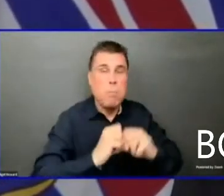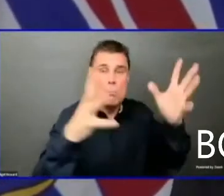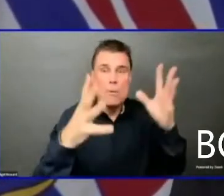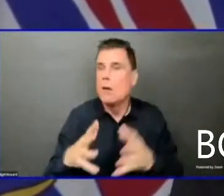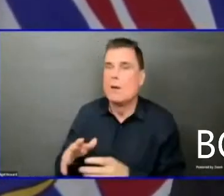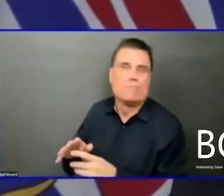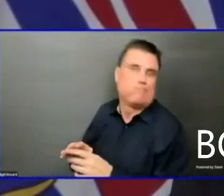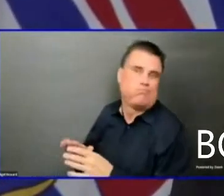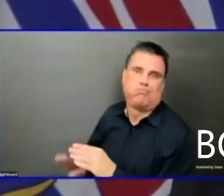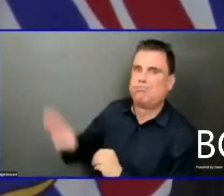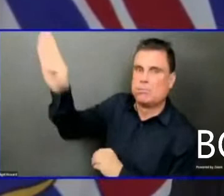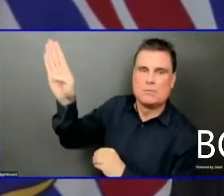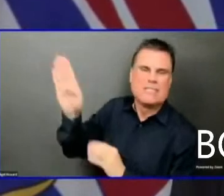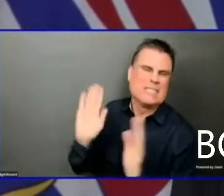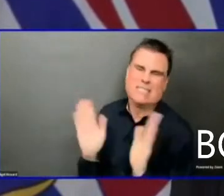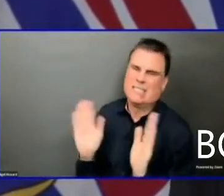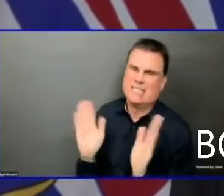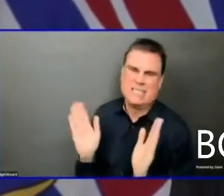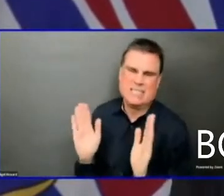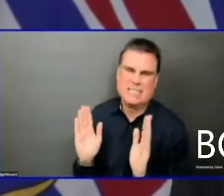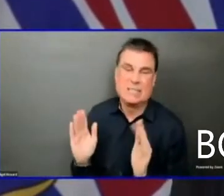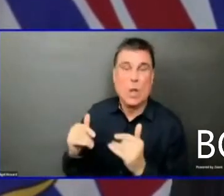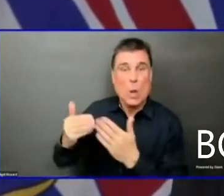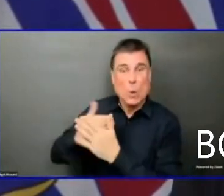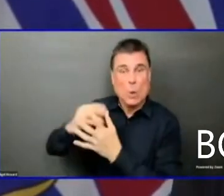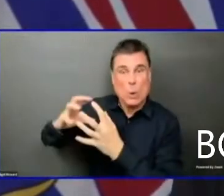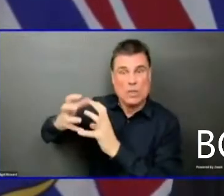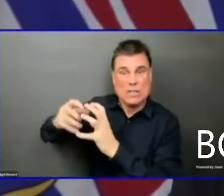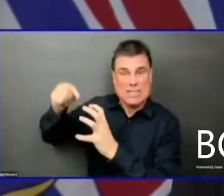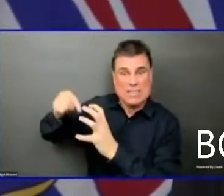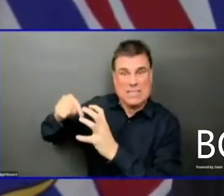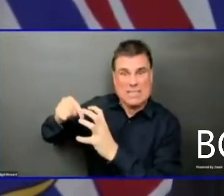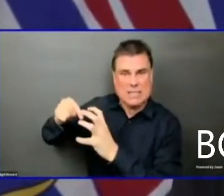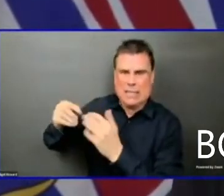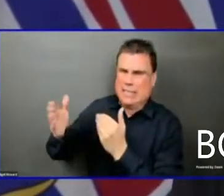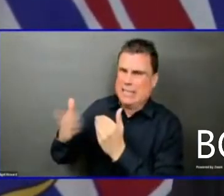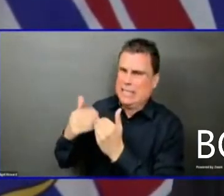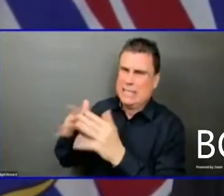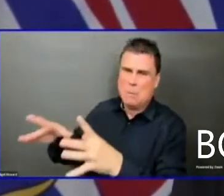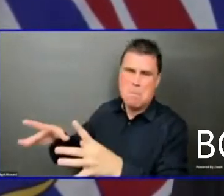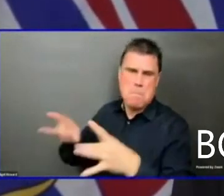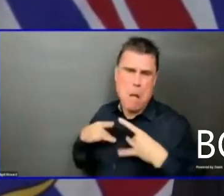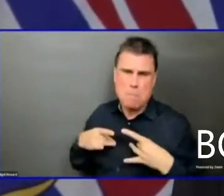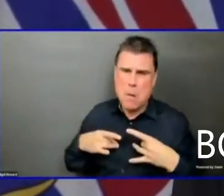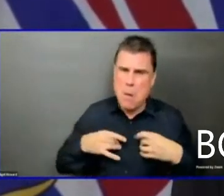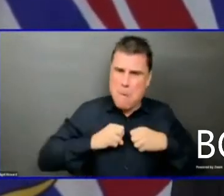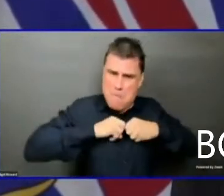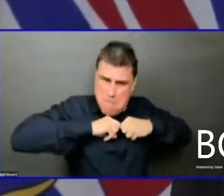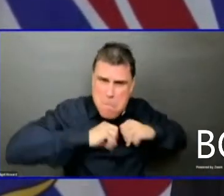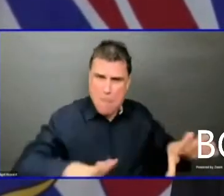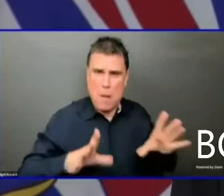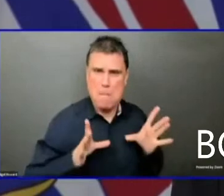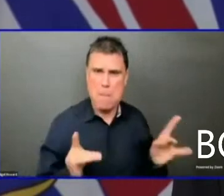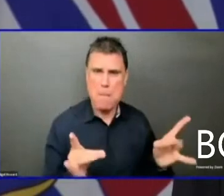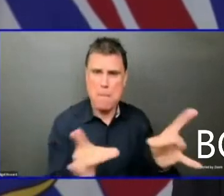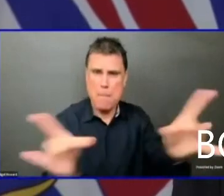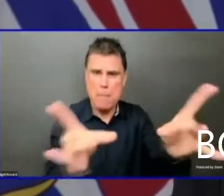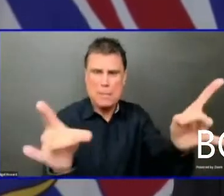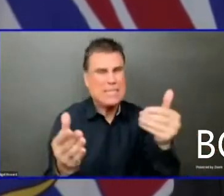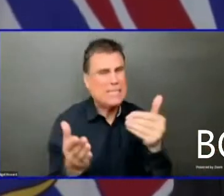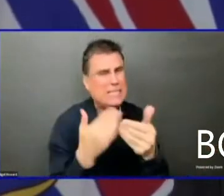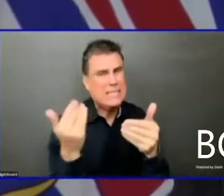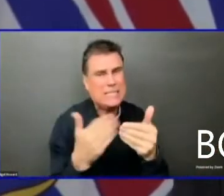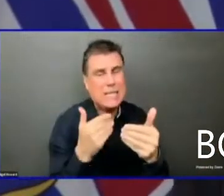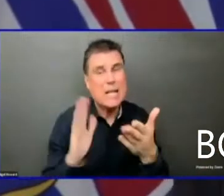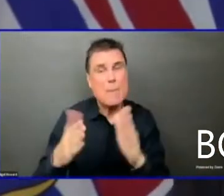特 Seeing 别是 one 这 more 些 friend 这个 having 英国 one 变异 birthday 体和 party 南非 with 变 those 异体 outside 等 our 等， household 所以希 is 望大 all 家 that 如 it 果 may 是生 take 日 in 也 our 好，或者